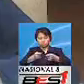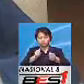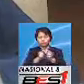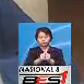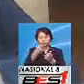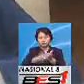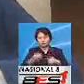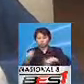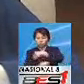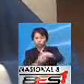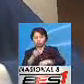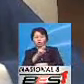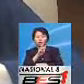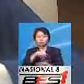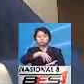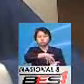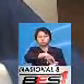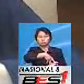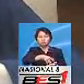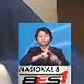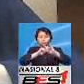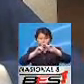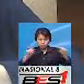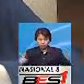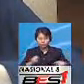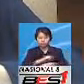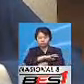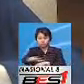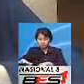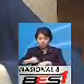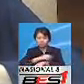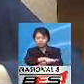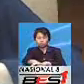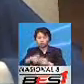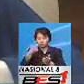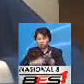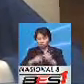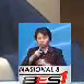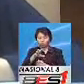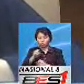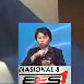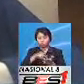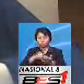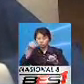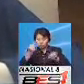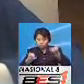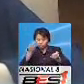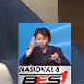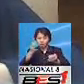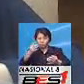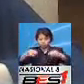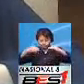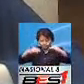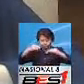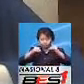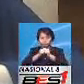dan kadar pertukaran ringgit yang lemah. Bagaimanapun, kesan daripada faktor kos ini terhadap inflasi akan